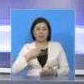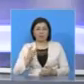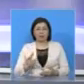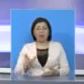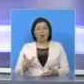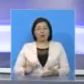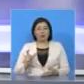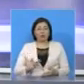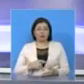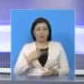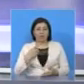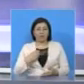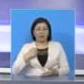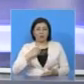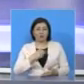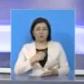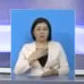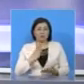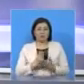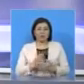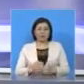талап тілегіне айтар өз уәждері бар.